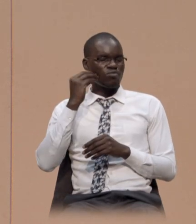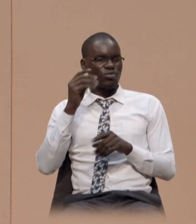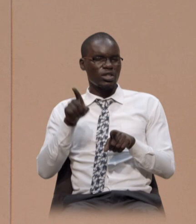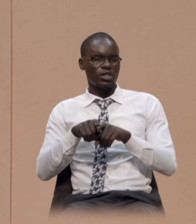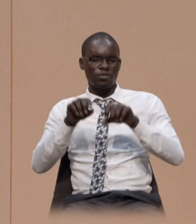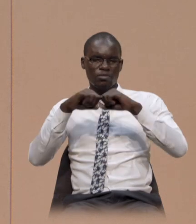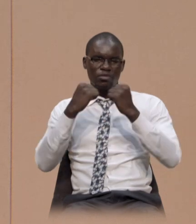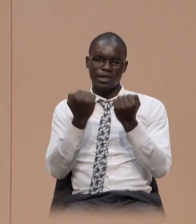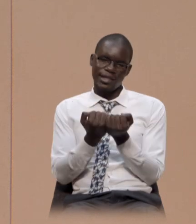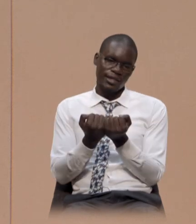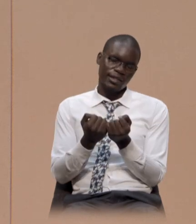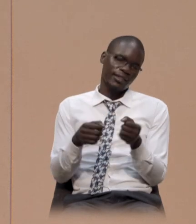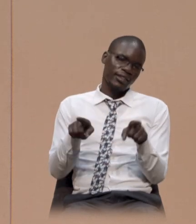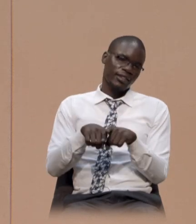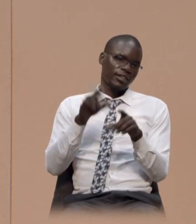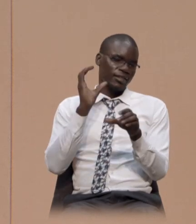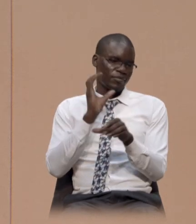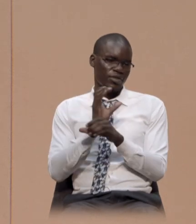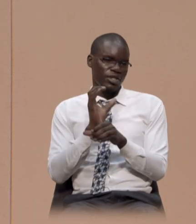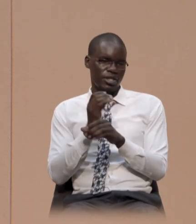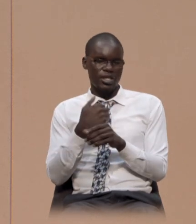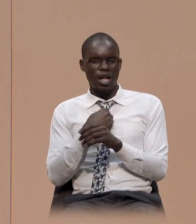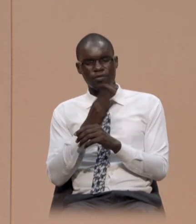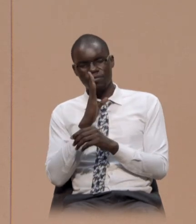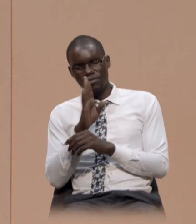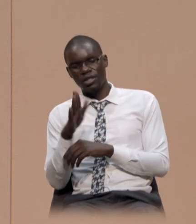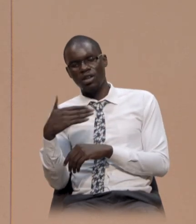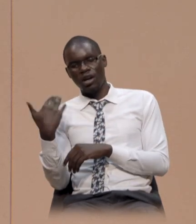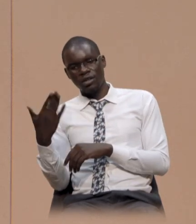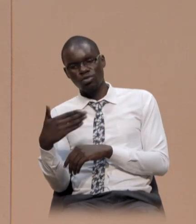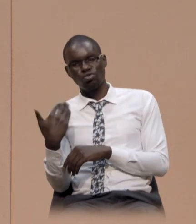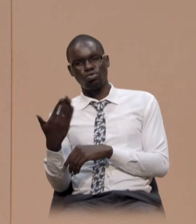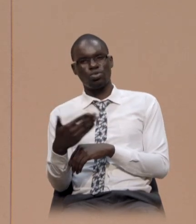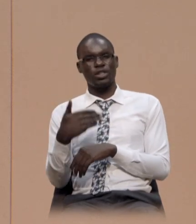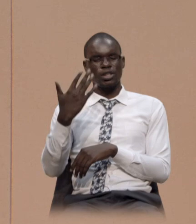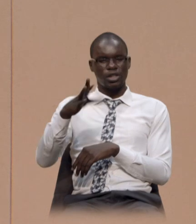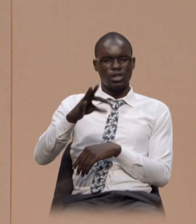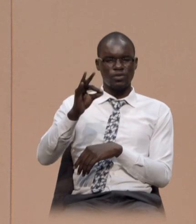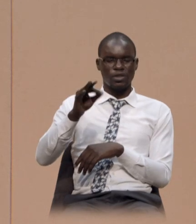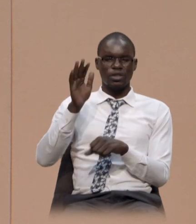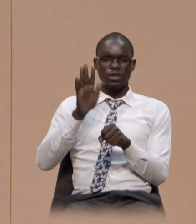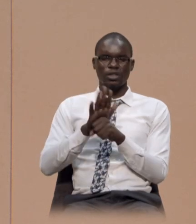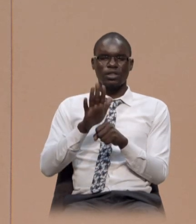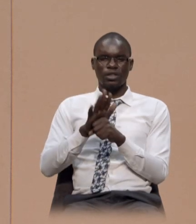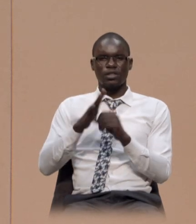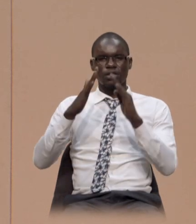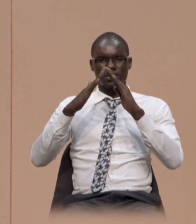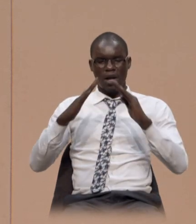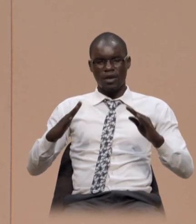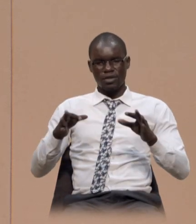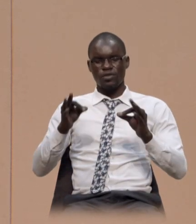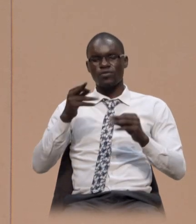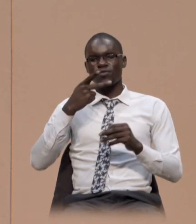katika kanisa. Imekuwa sasa kila wakati utakuta ya kwamba nyumba nyingi imekuwa ya